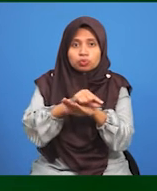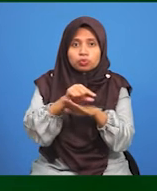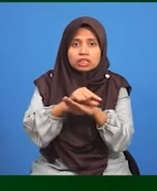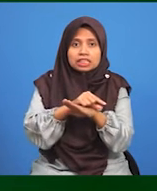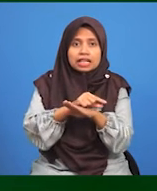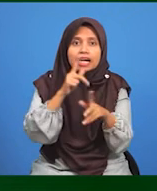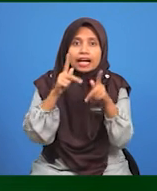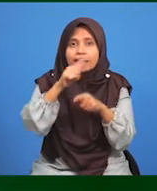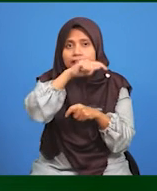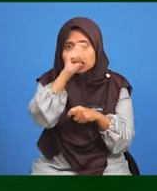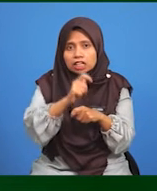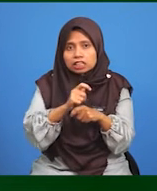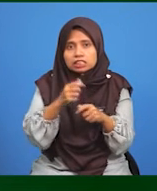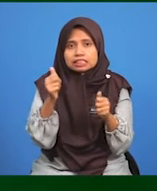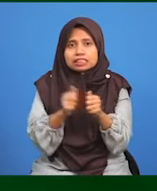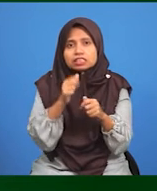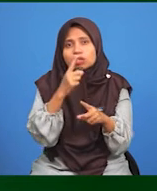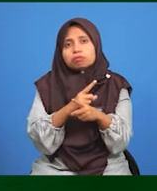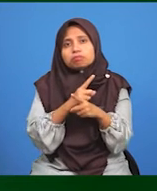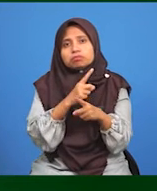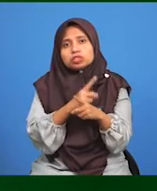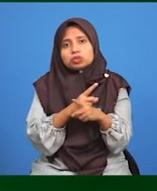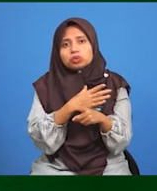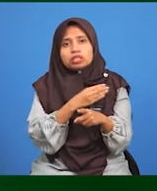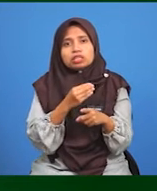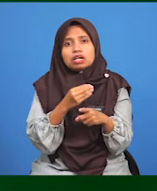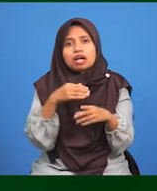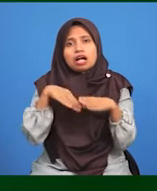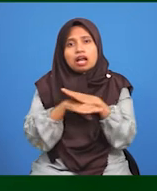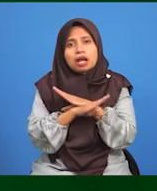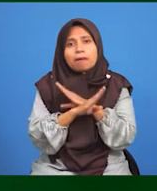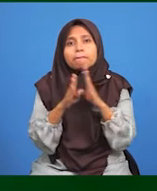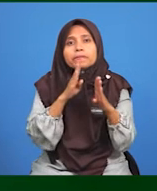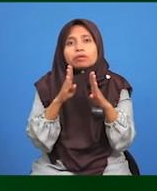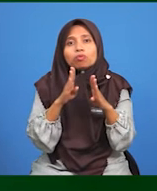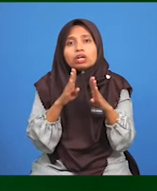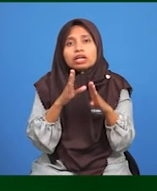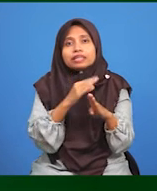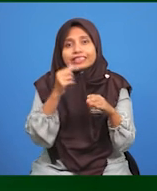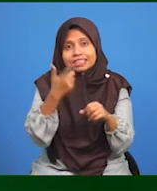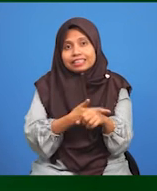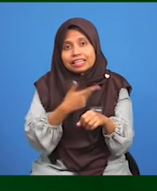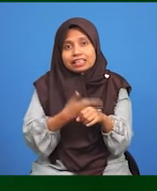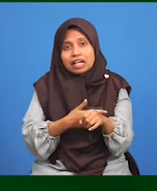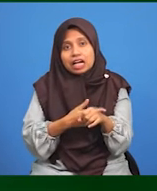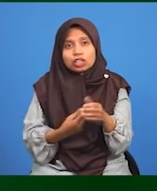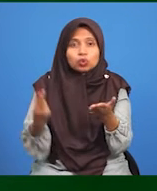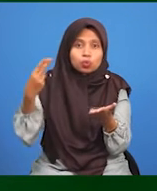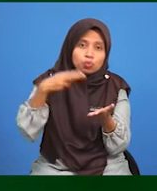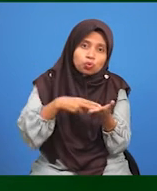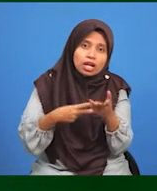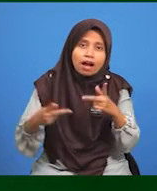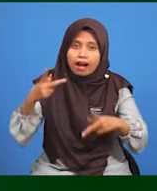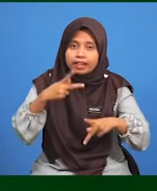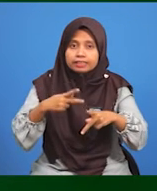menggunakan kata tanya dengan betul dalam permulaan harian dan latihan ulang